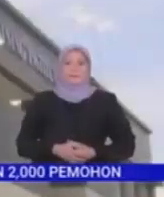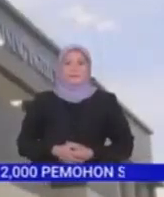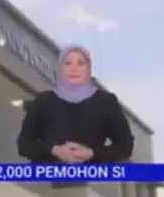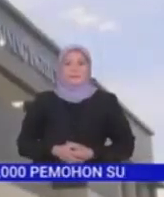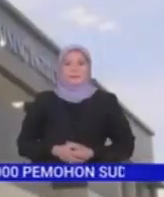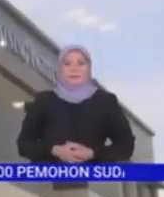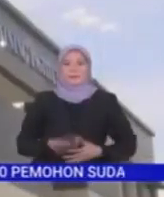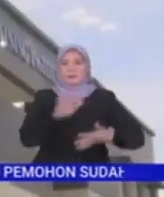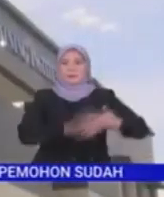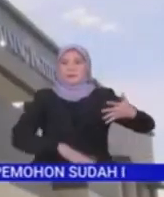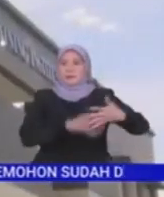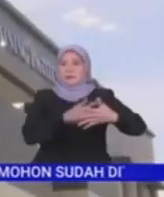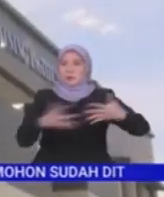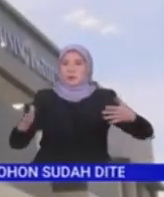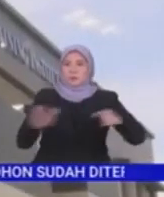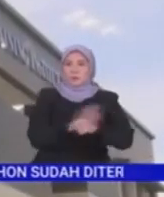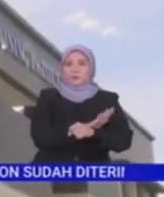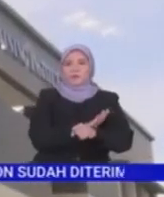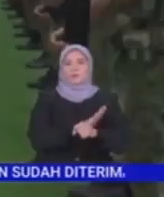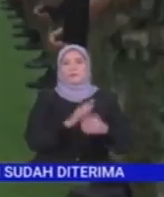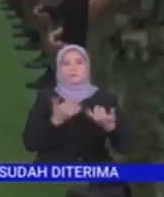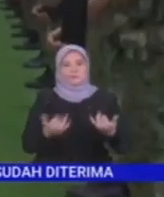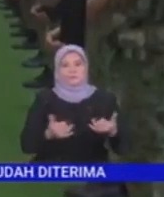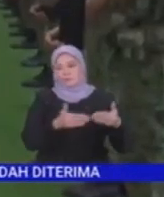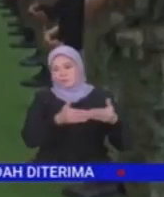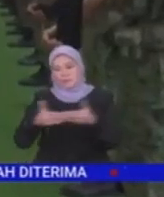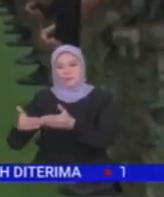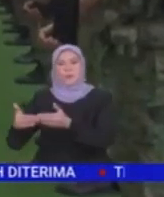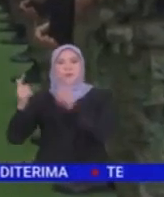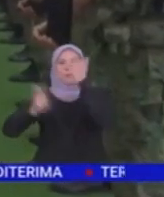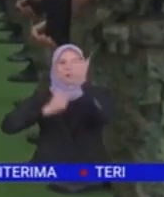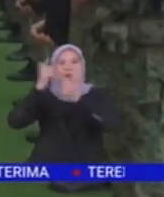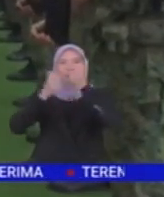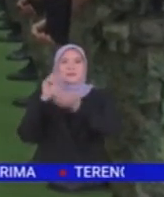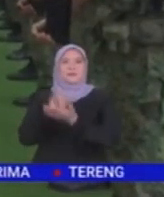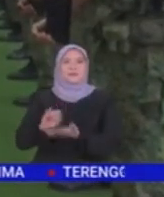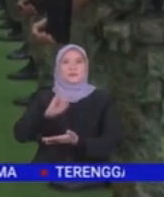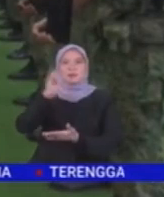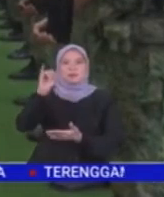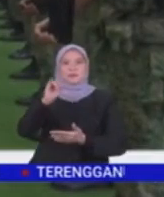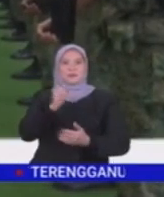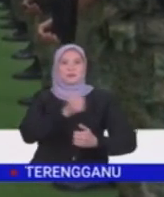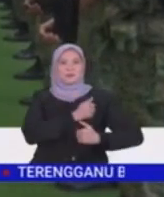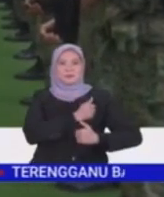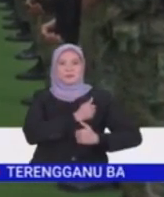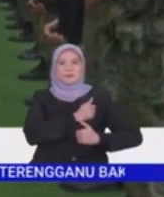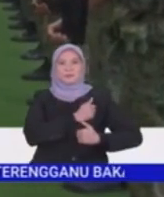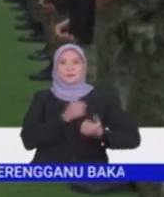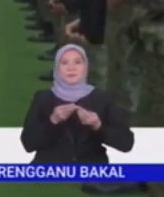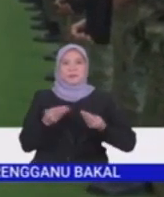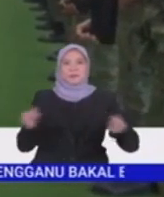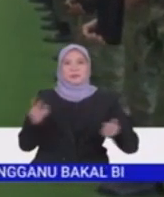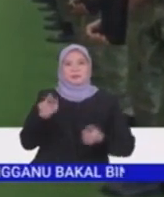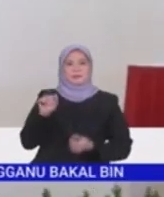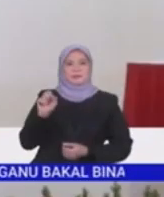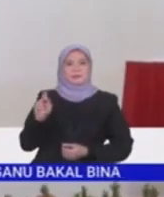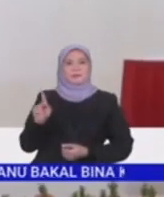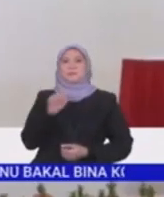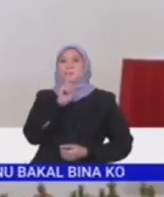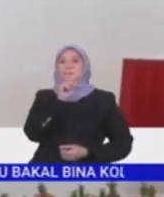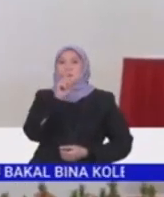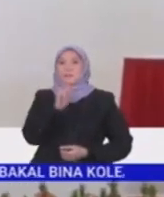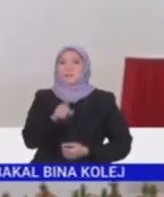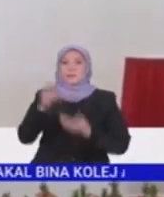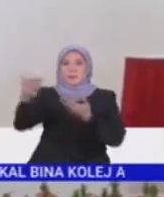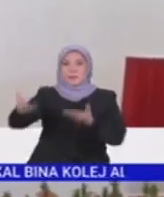jadwal padat yang dipertuan agung Diteruskan dengan lawatan ke Institut latihan komando pasir Ris keberangkatan tiba sripadu